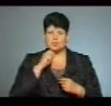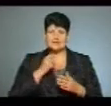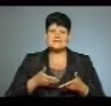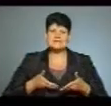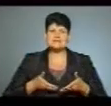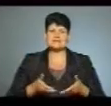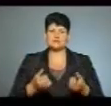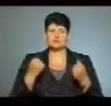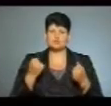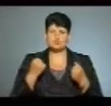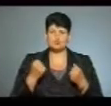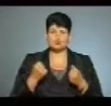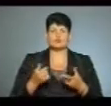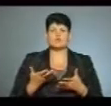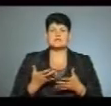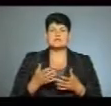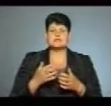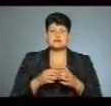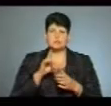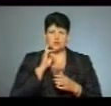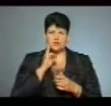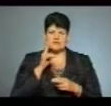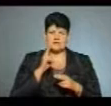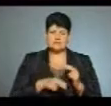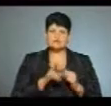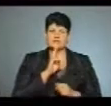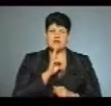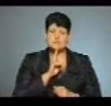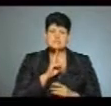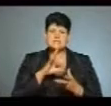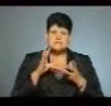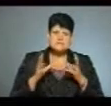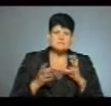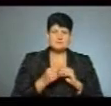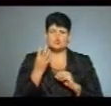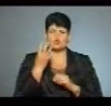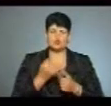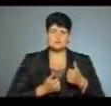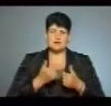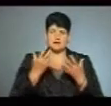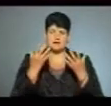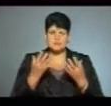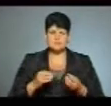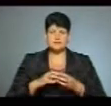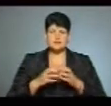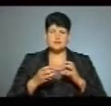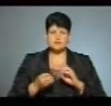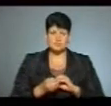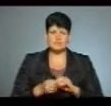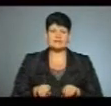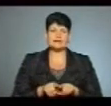санного спорту на санкуроликах серед юніорів завершився у Кременці. За підсумками 4 змагальних днів результати перегонів